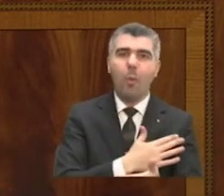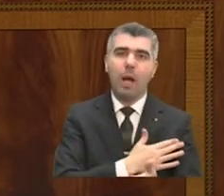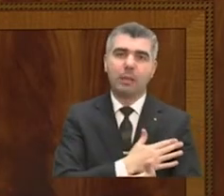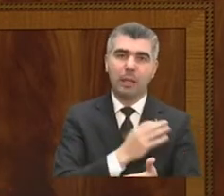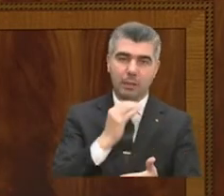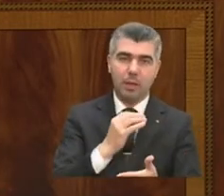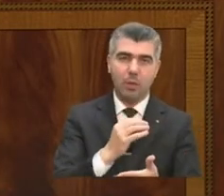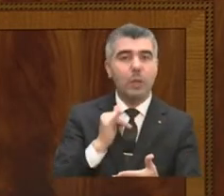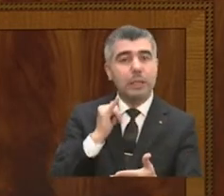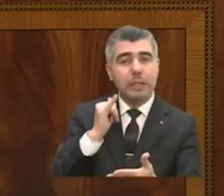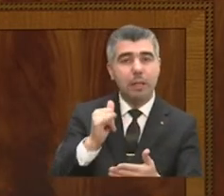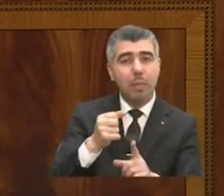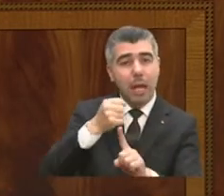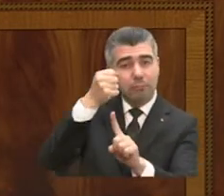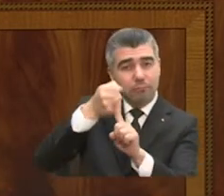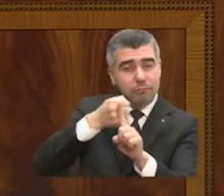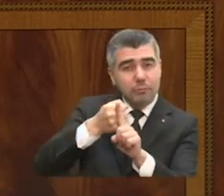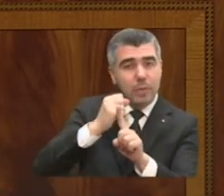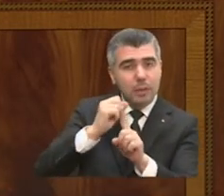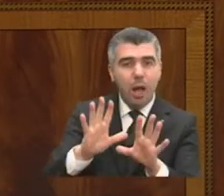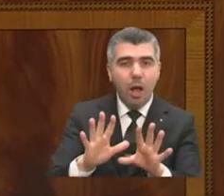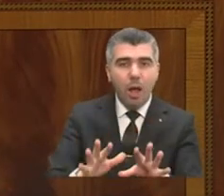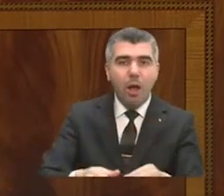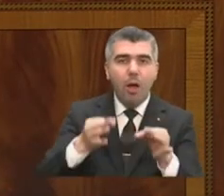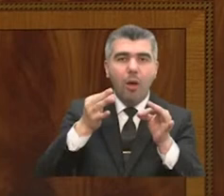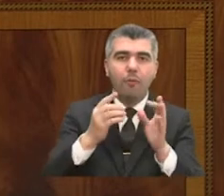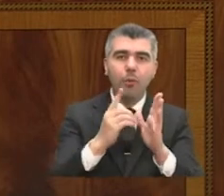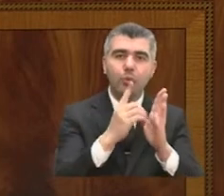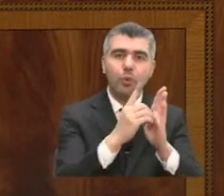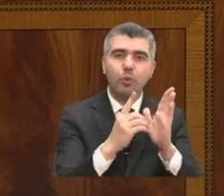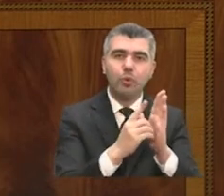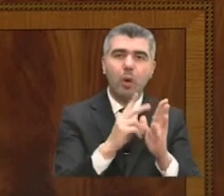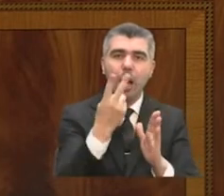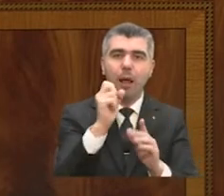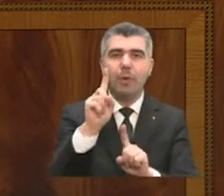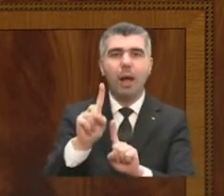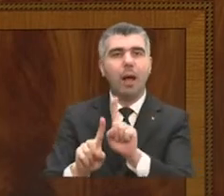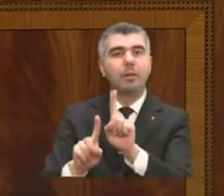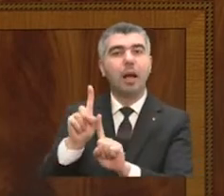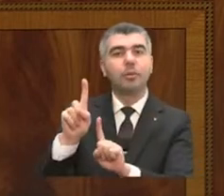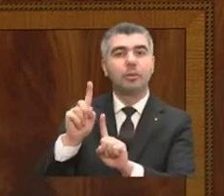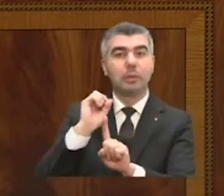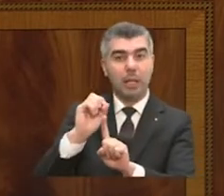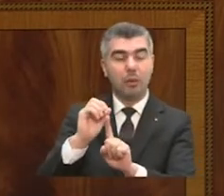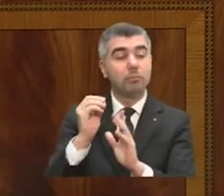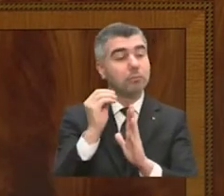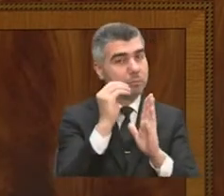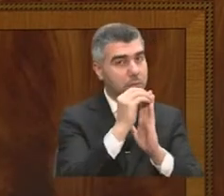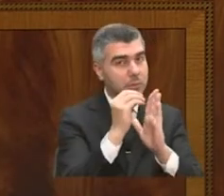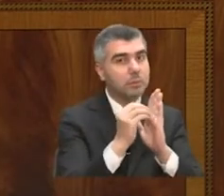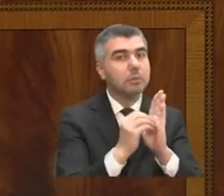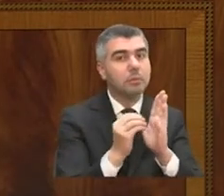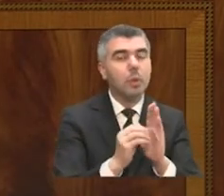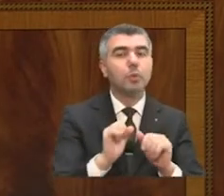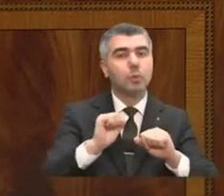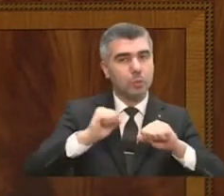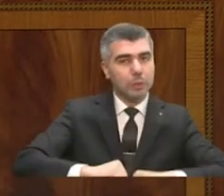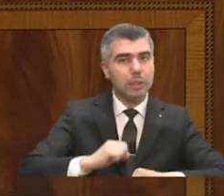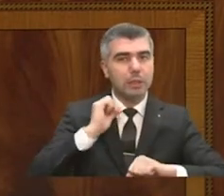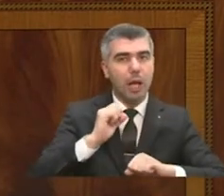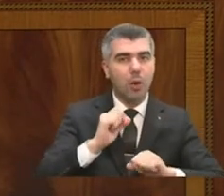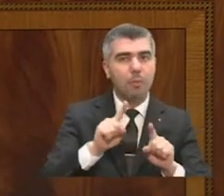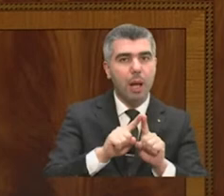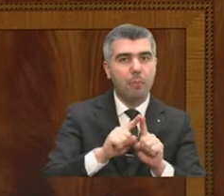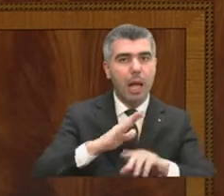l'instance d'équité et de conciliation. Ces réformes ont été couronnées par la publication de la Constitution